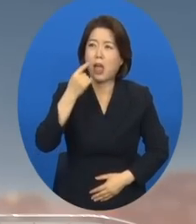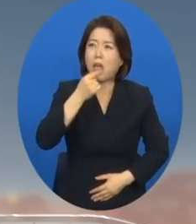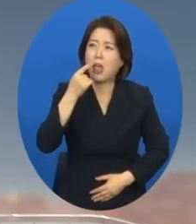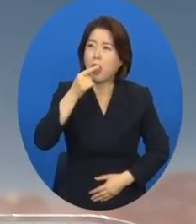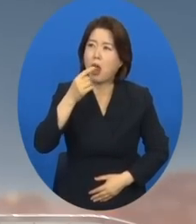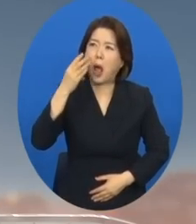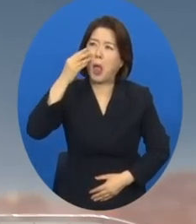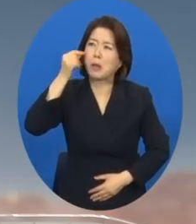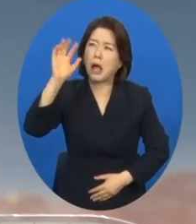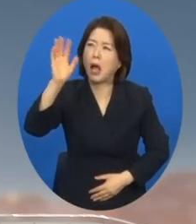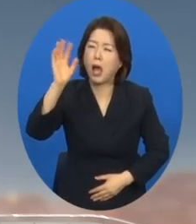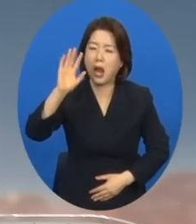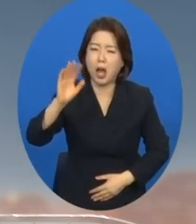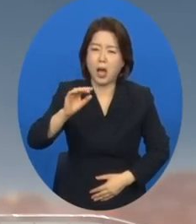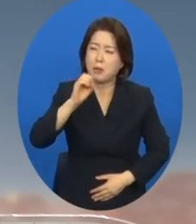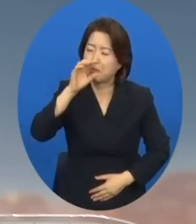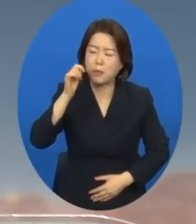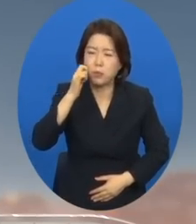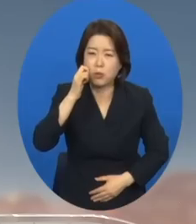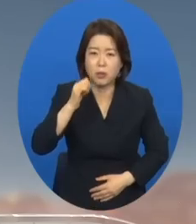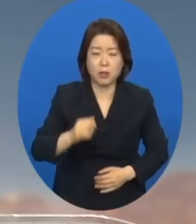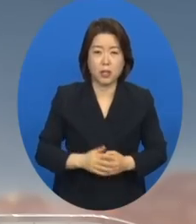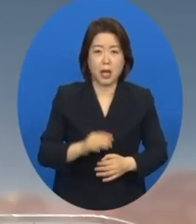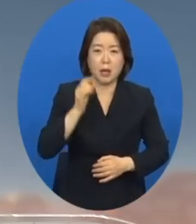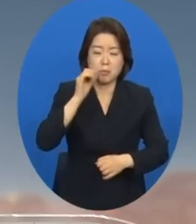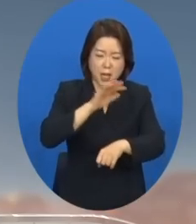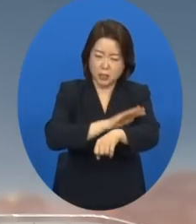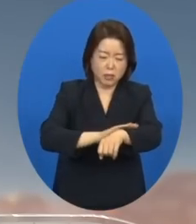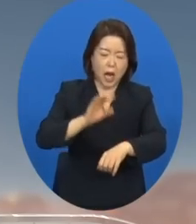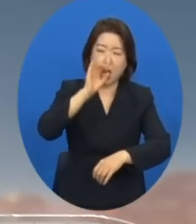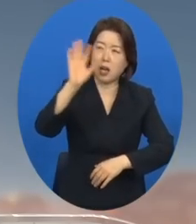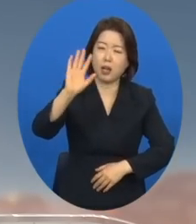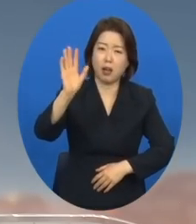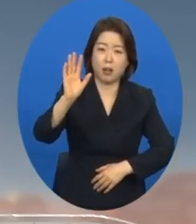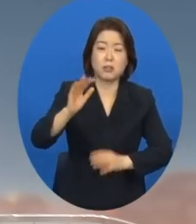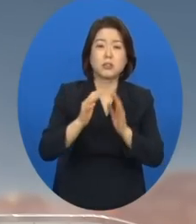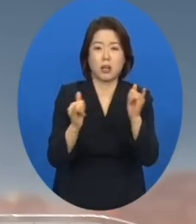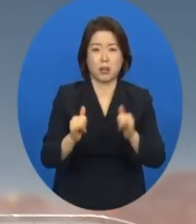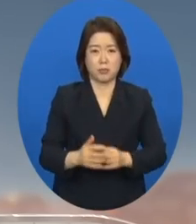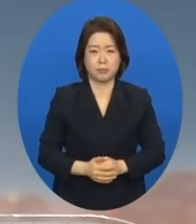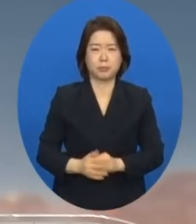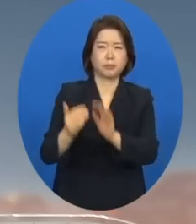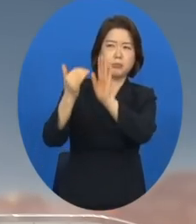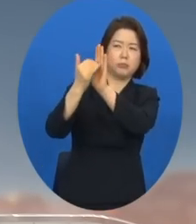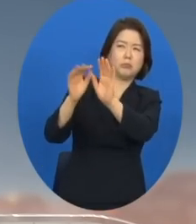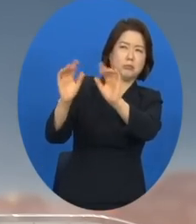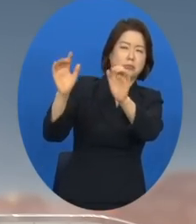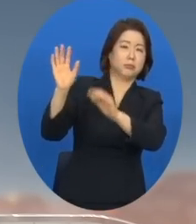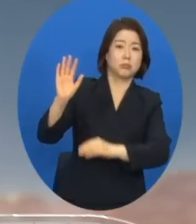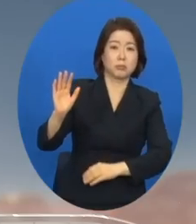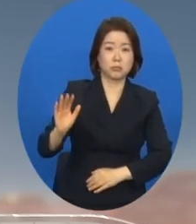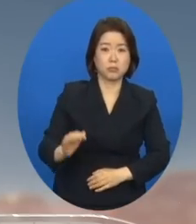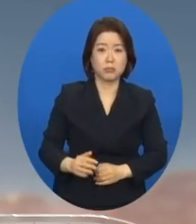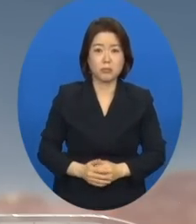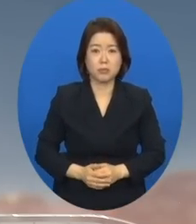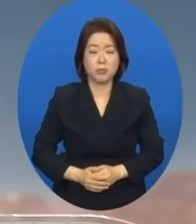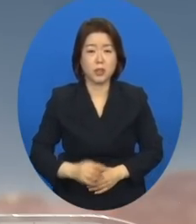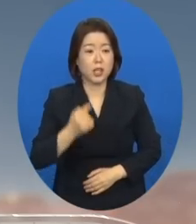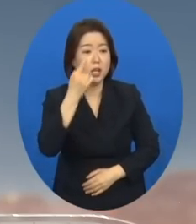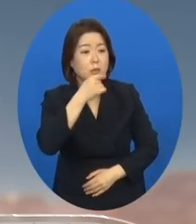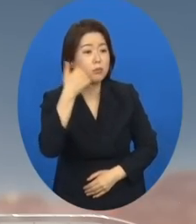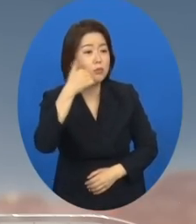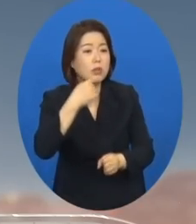혀가 뻣뻣하고 입이 둔해서 저는 말을 잘 할 줄 못하는 사람인데요 거절을 했어요 그랬더니 입을 누가